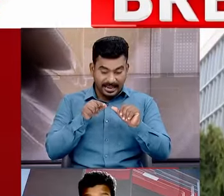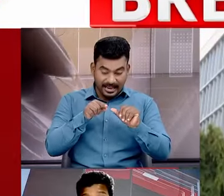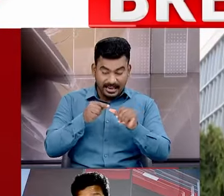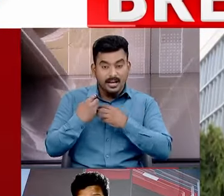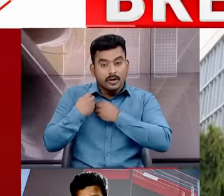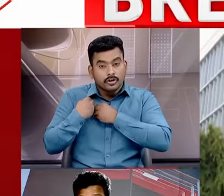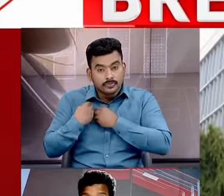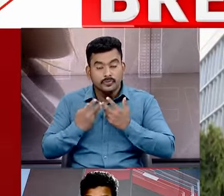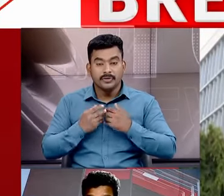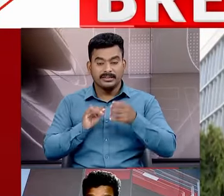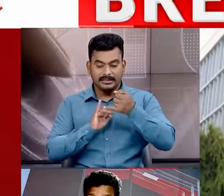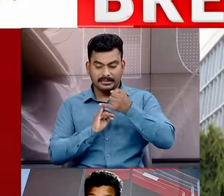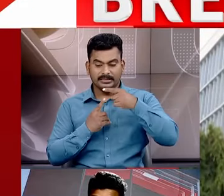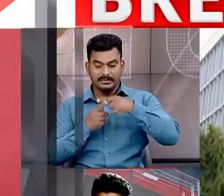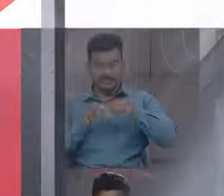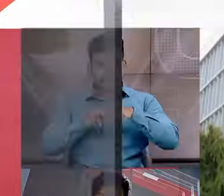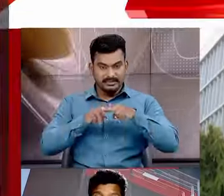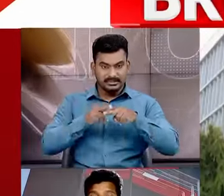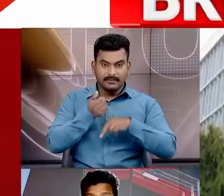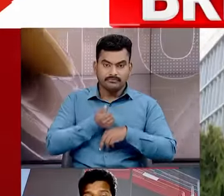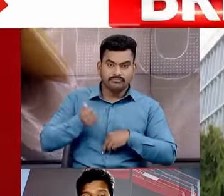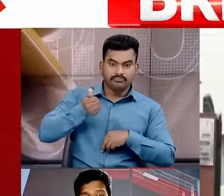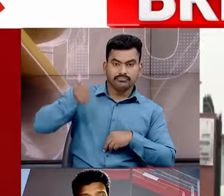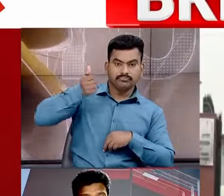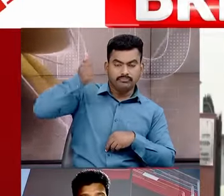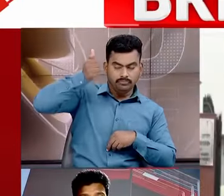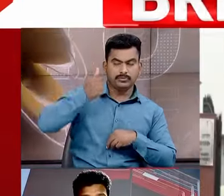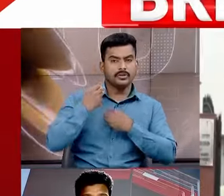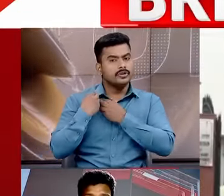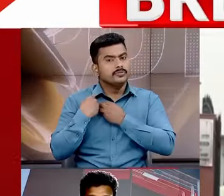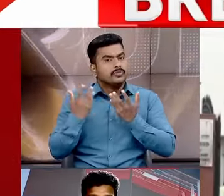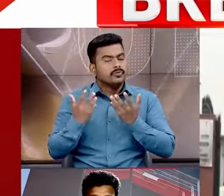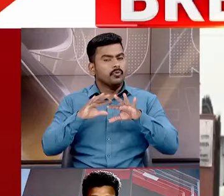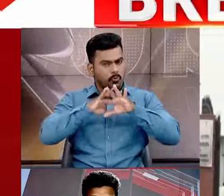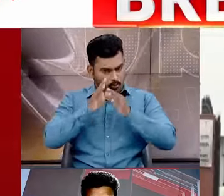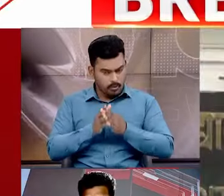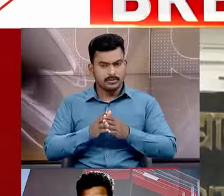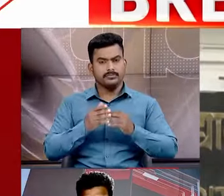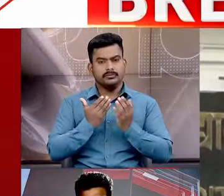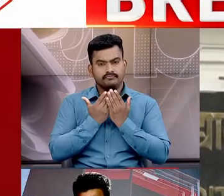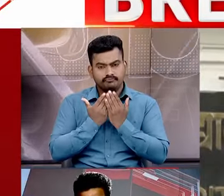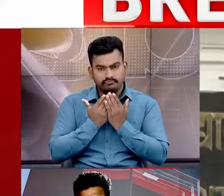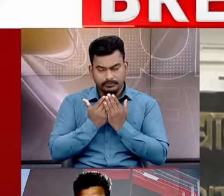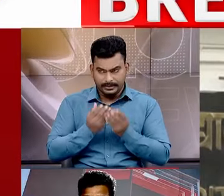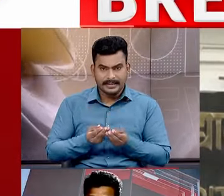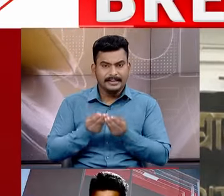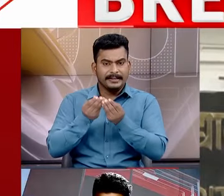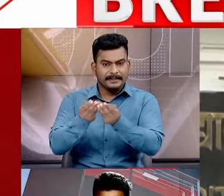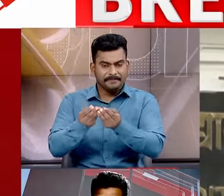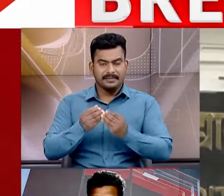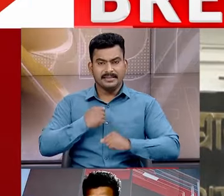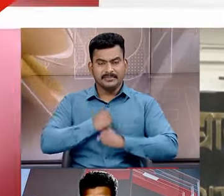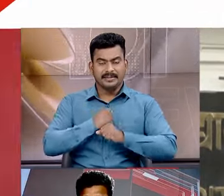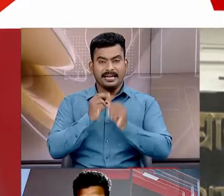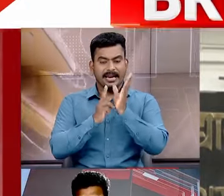ഓരോ ഉദ്യോഗസ്ഥനും പ്രധാനപ്പെട്ട ഉദ്യോഗസ്ഥർക്ക് എന്തൊക്കെ ചുമതലകളായിരിക്കണം തുടങ്ങിയിട്ടുള്ള നിർദ്ദേശങ്ങളാണ് സമർപ്പിക്കേണ്ടത്. എന്തായാലും ഈ ഒരു സംഭവം,